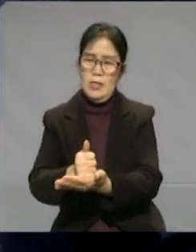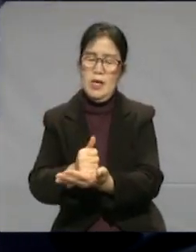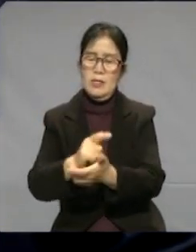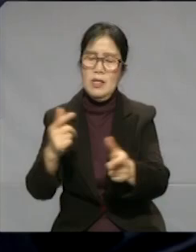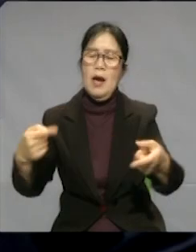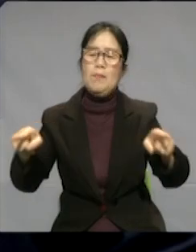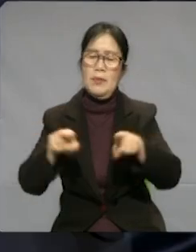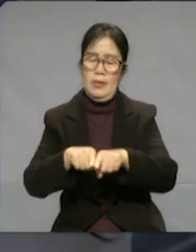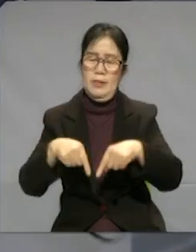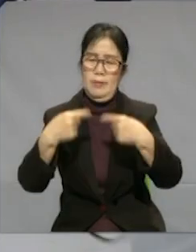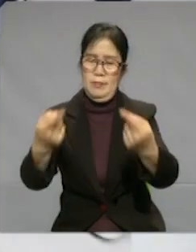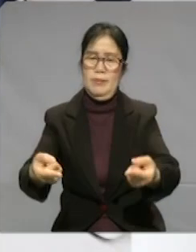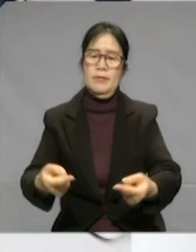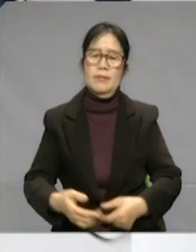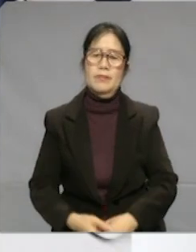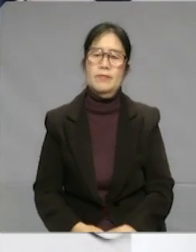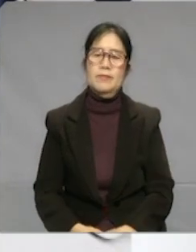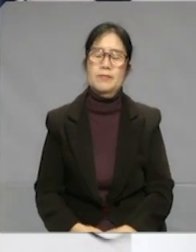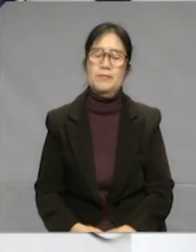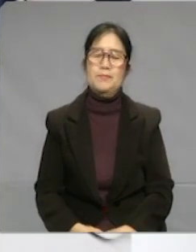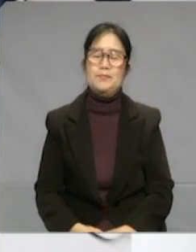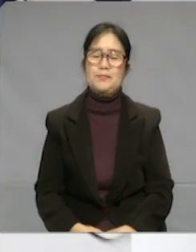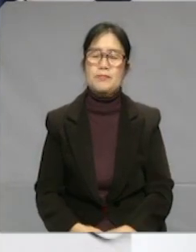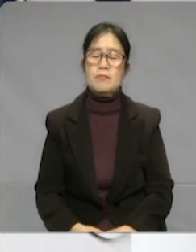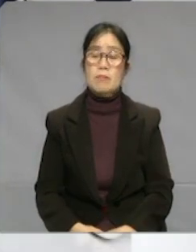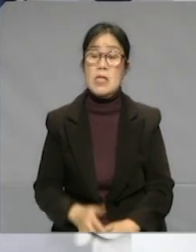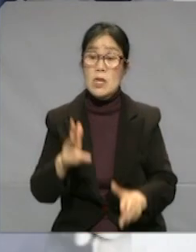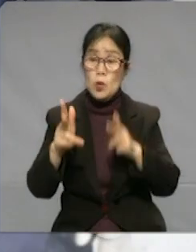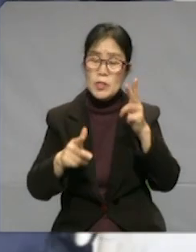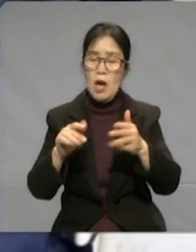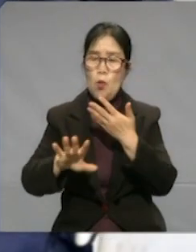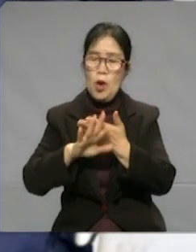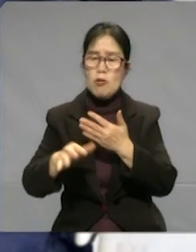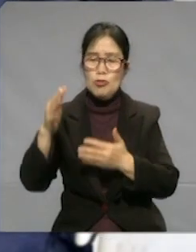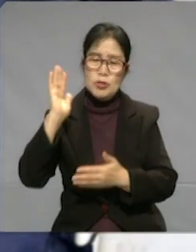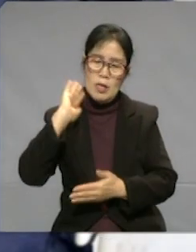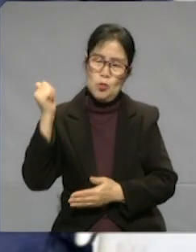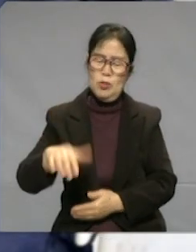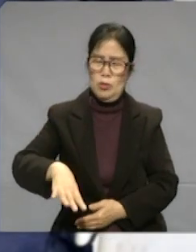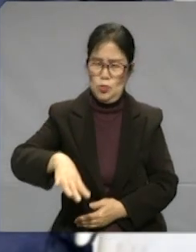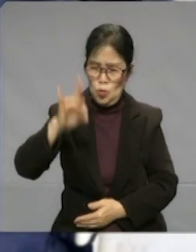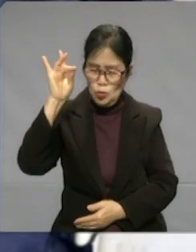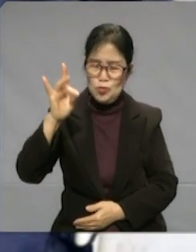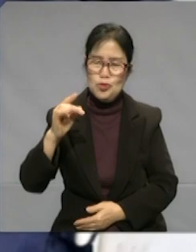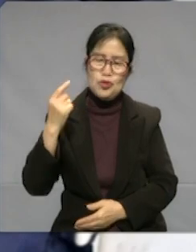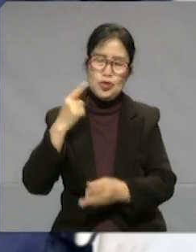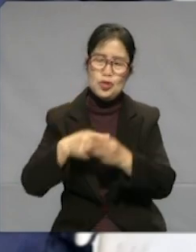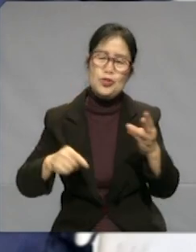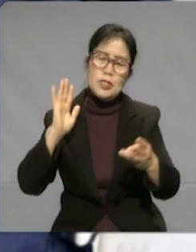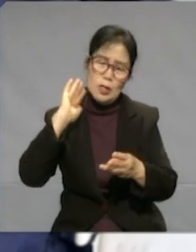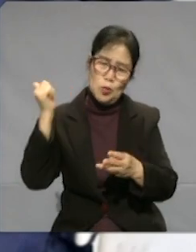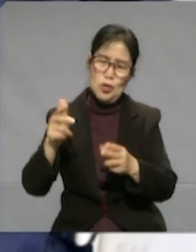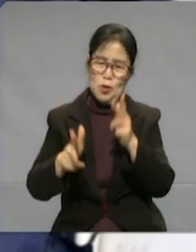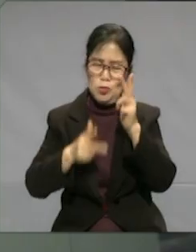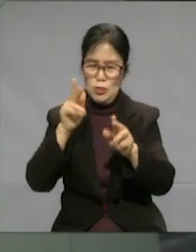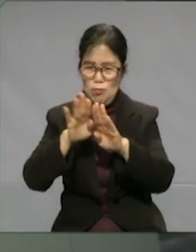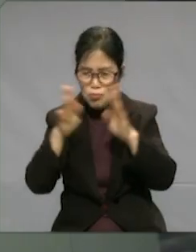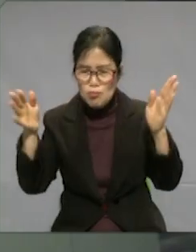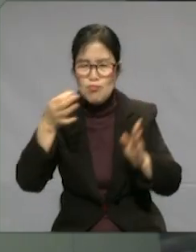등도 동행했습니다. ASML은 외국 정상 최초로 윤 대통령에게 클린룸을